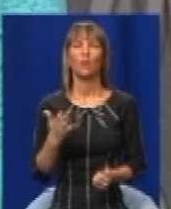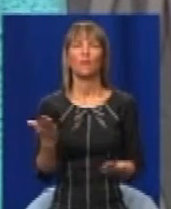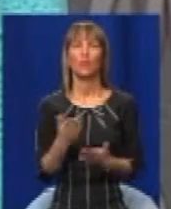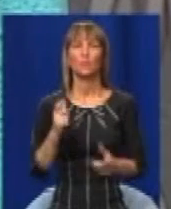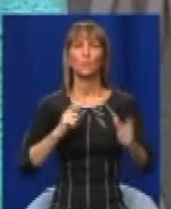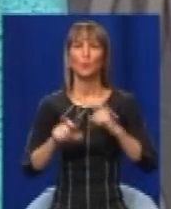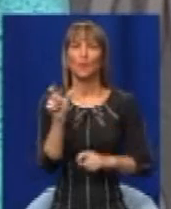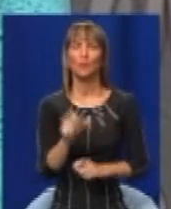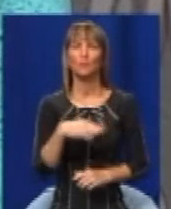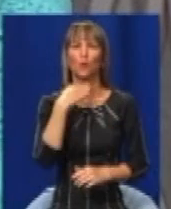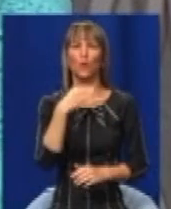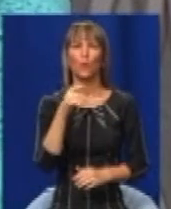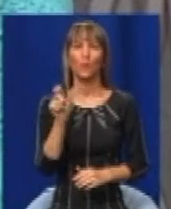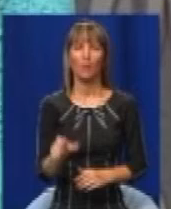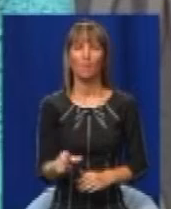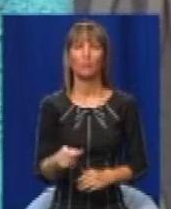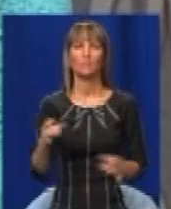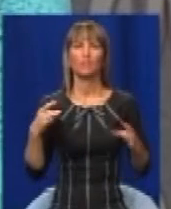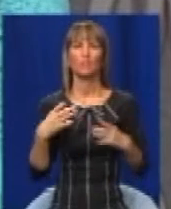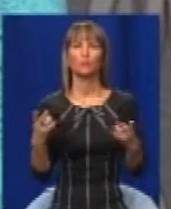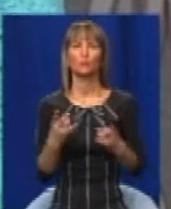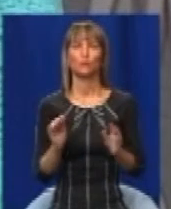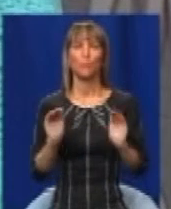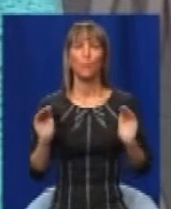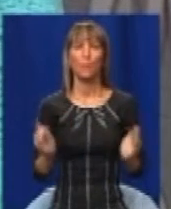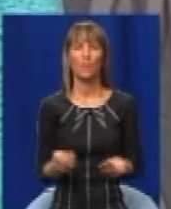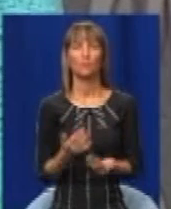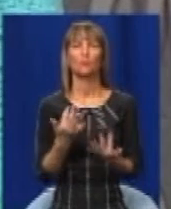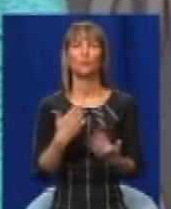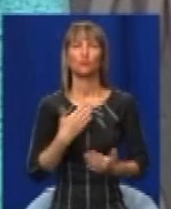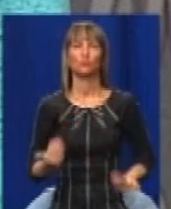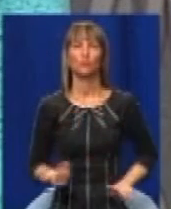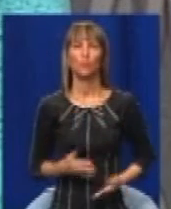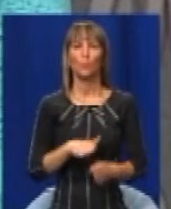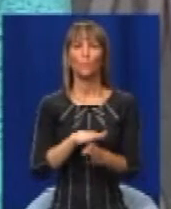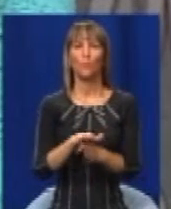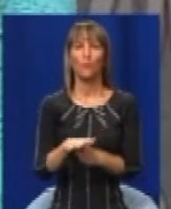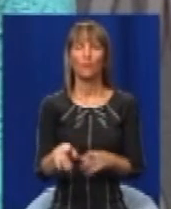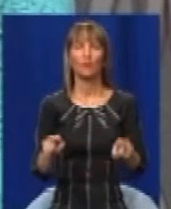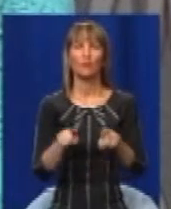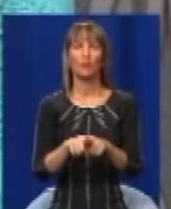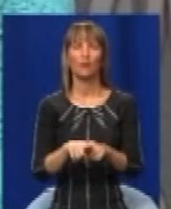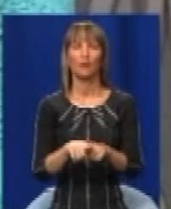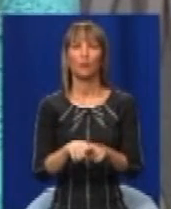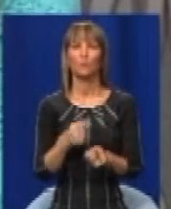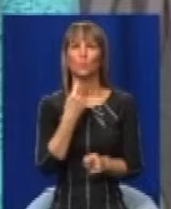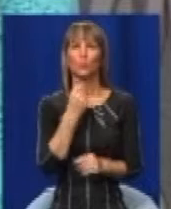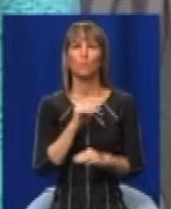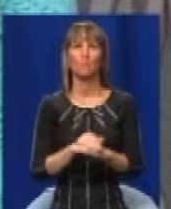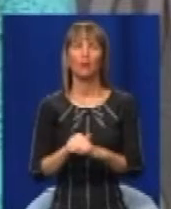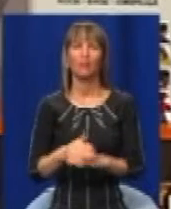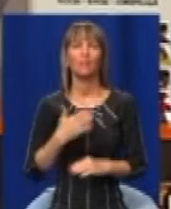школярам, дорослим, ну взагалі, нервувати треба якомога менше, оскільки наше життя, воно повне таких негативних факторів, дуже